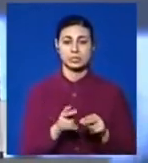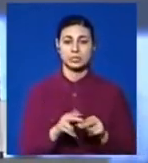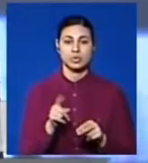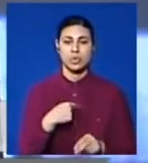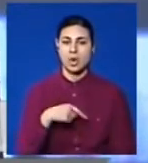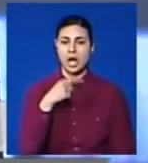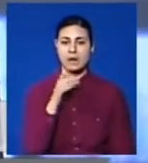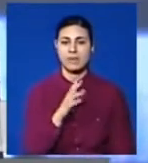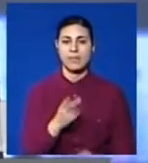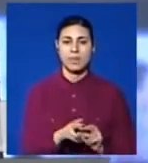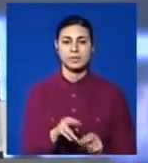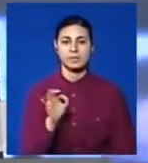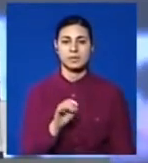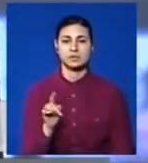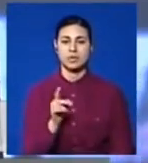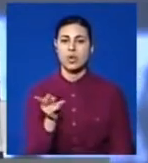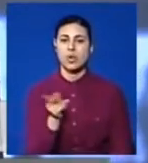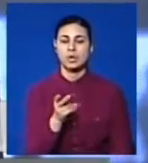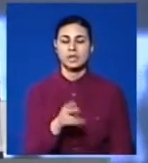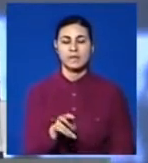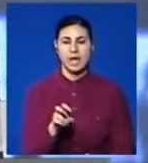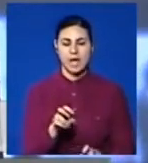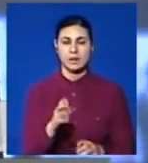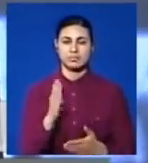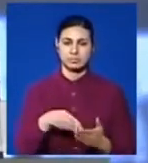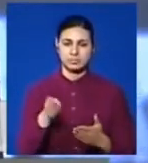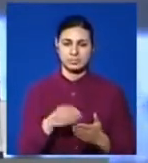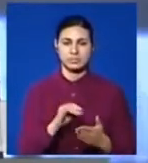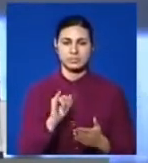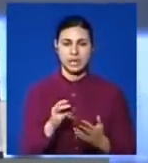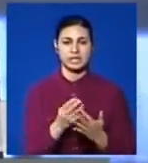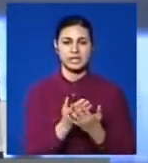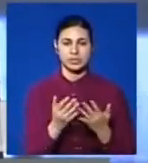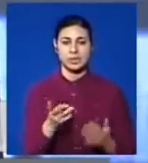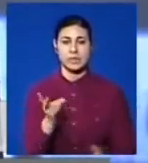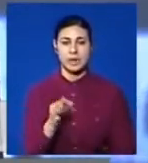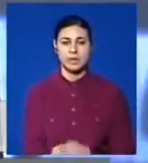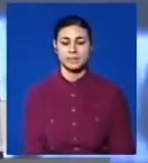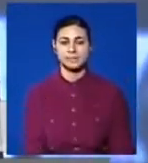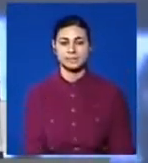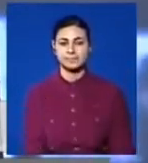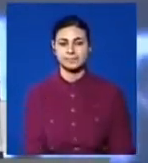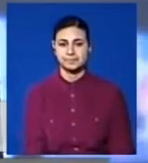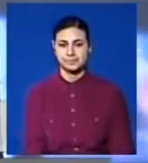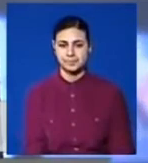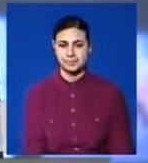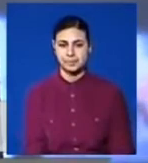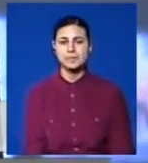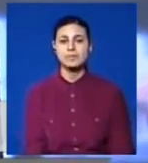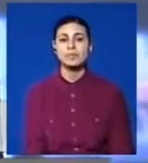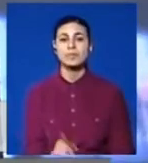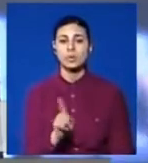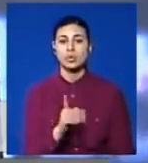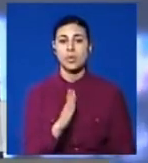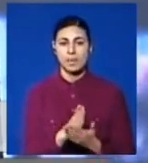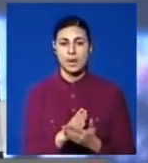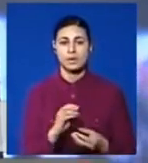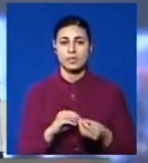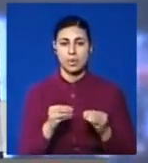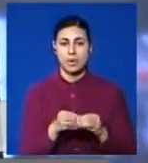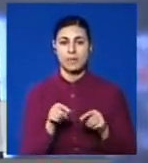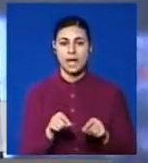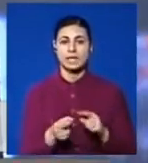ახლა არ ვსაუბრობ იმაზე, რომ ორივე ინსტიტუცია ან მომსპარი ან ასე შემდეგ, მაგრამ რო არსებობს ხარვეზები, ზუსტად აქედან